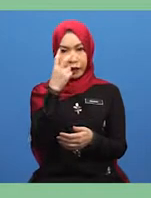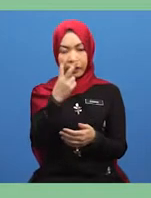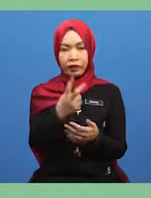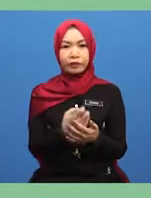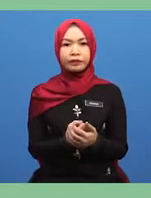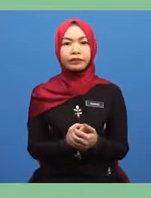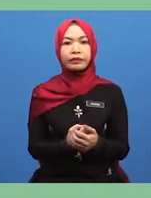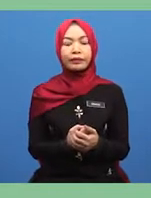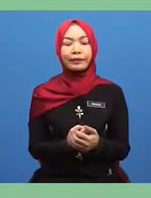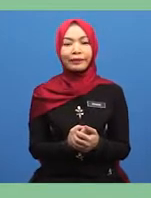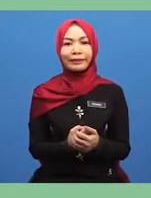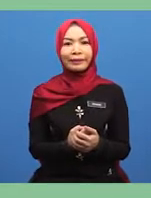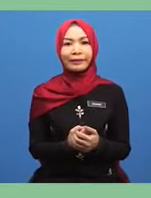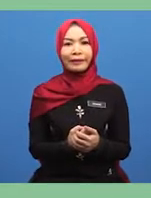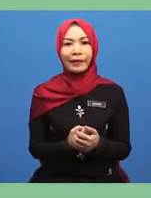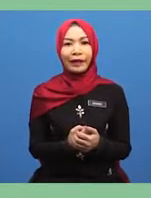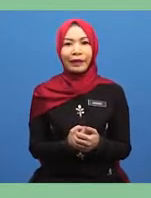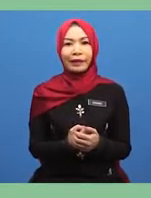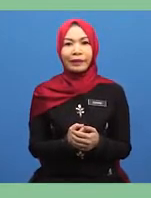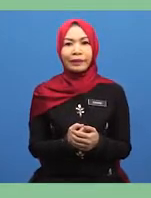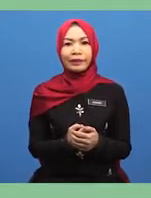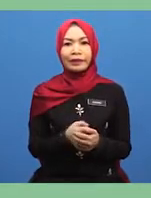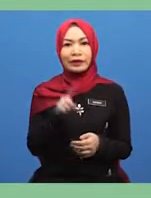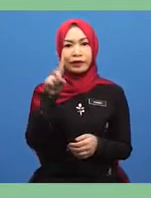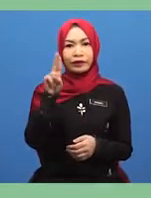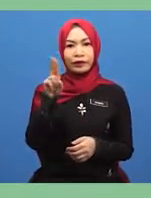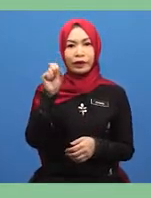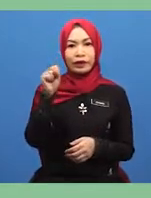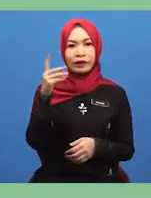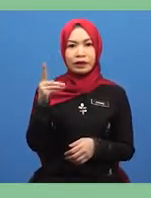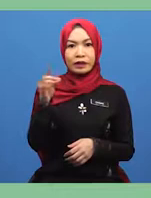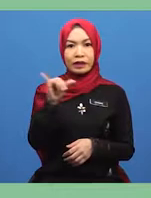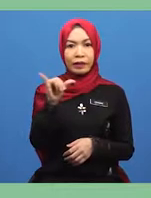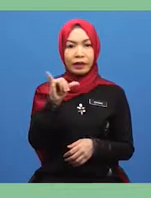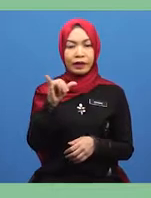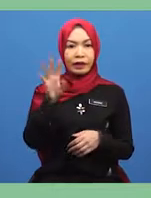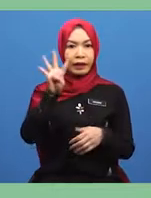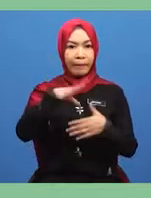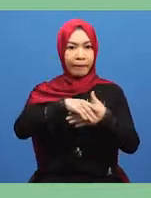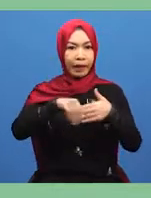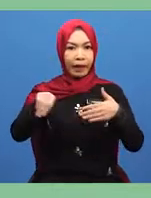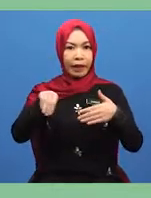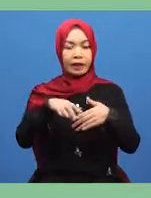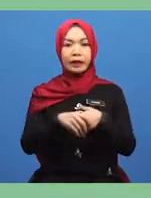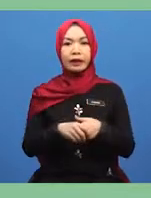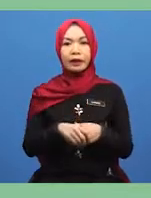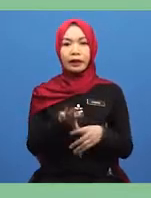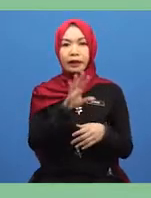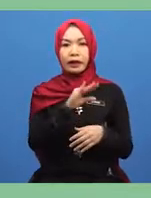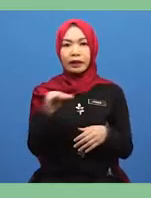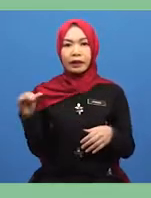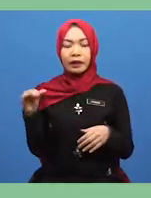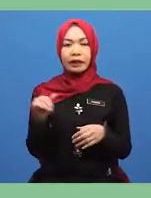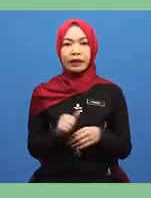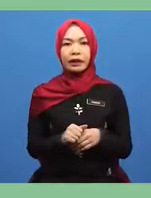wang asing dicapai pada 1 USD sama dengan RM4 dengan kuantiti USD keseimbangan